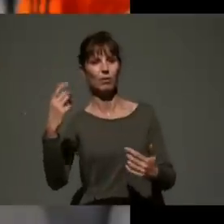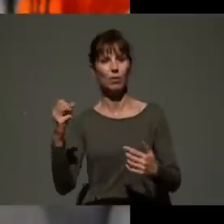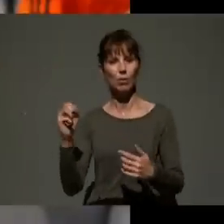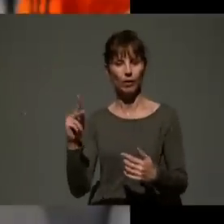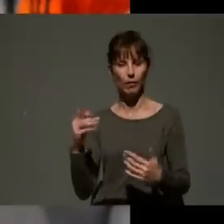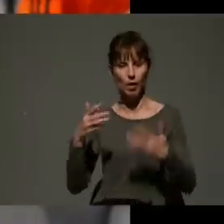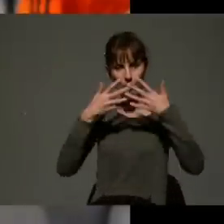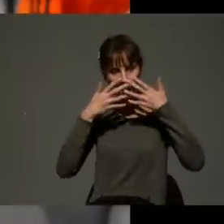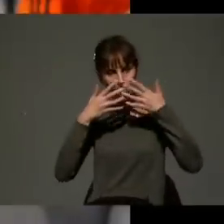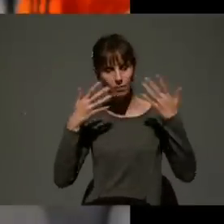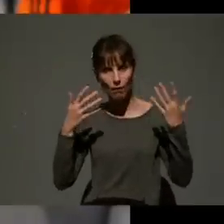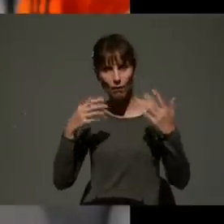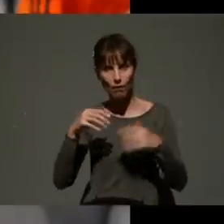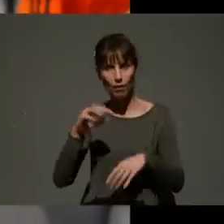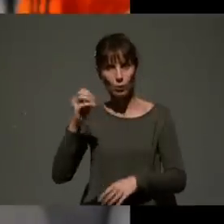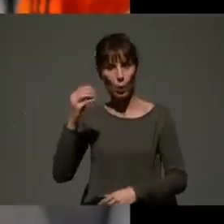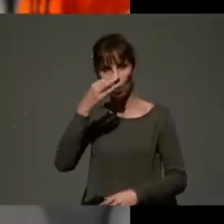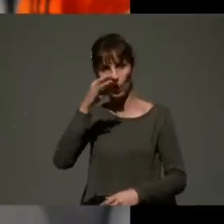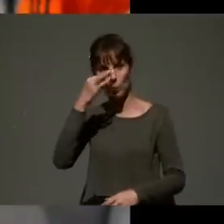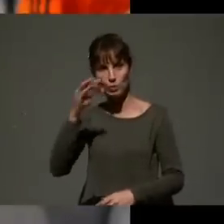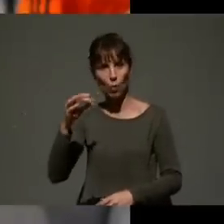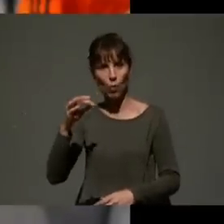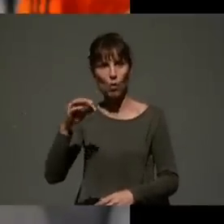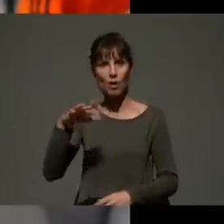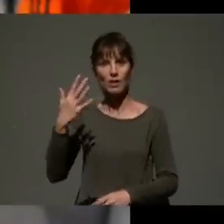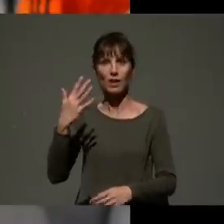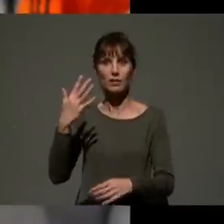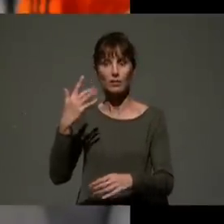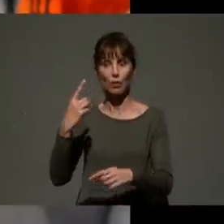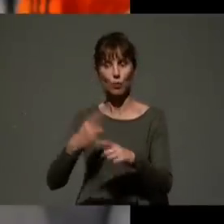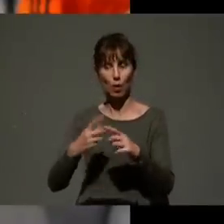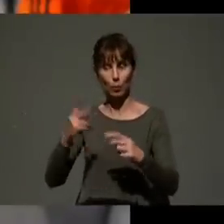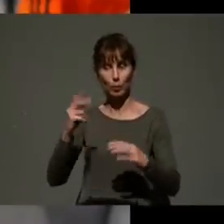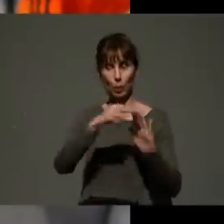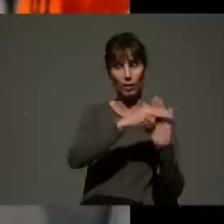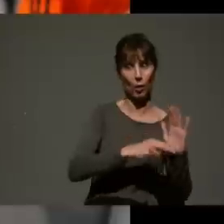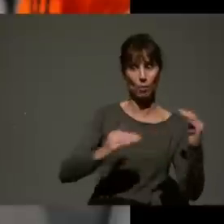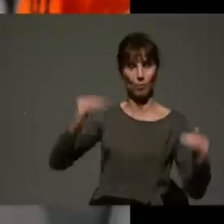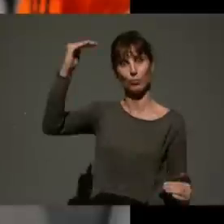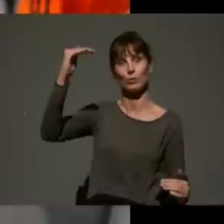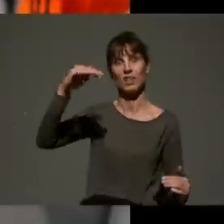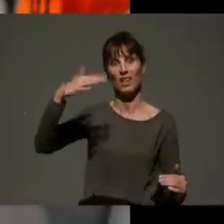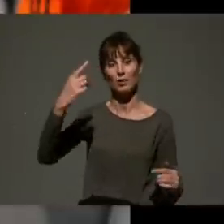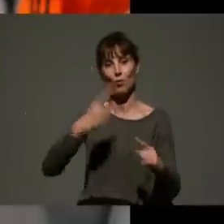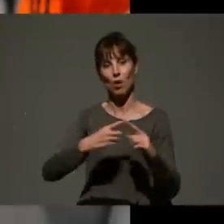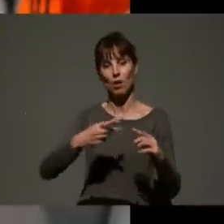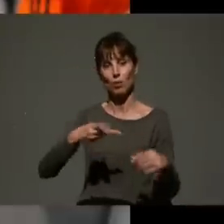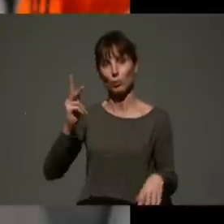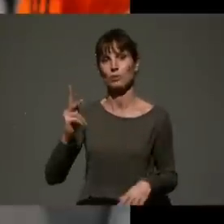elle a un masque. Et le taux de pollution était 15 fois supérieur aux normes recommandées par l'Organisation mondiale de la santé. Ça, c'est complètement